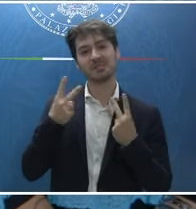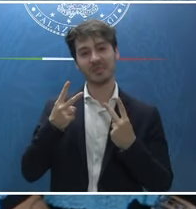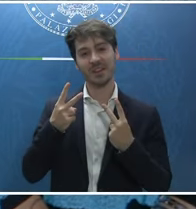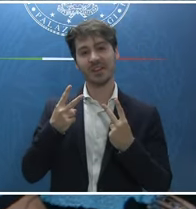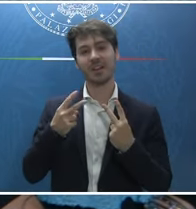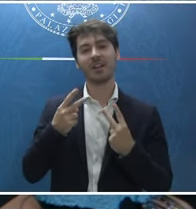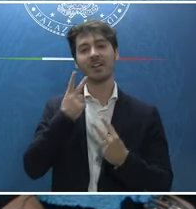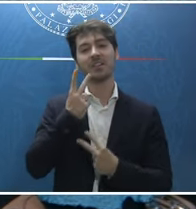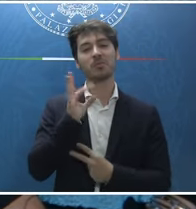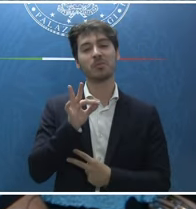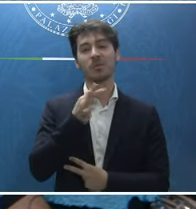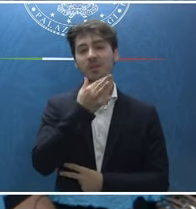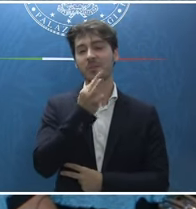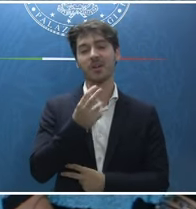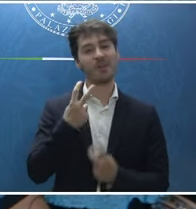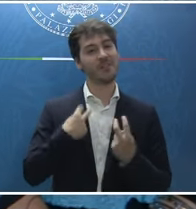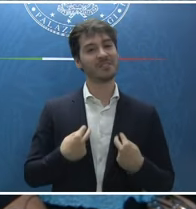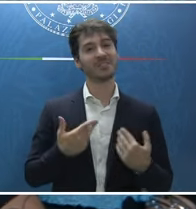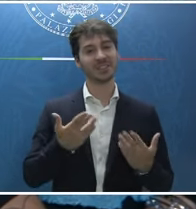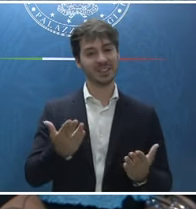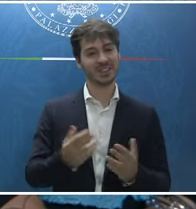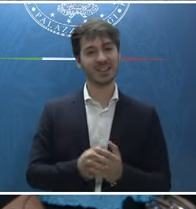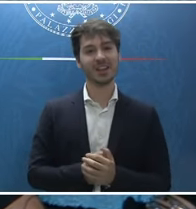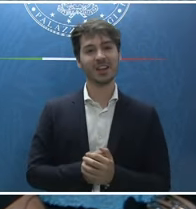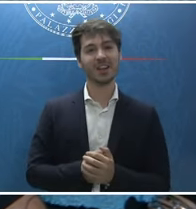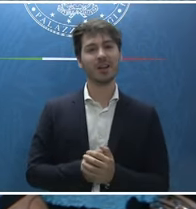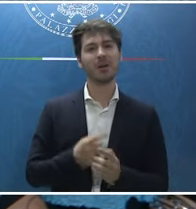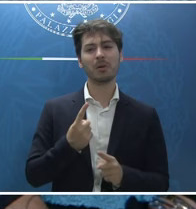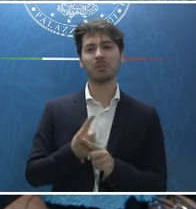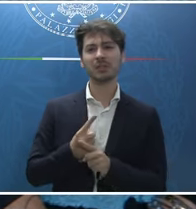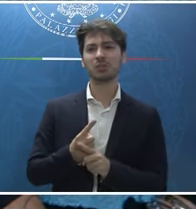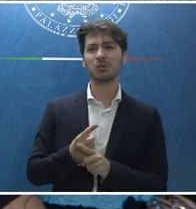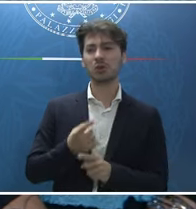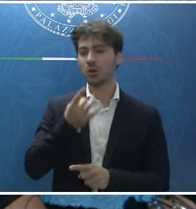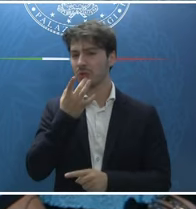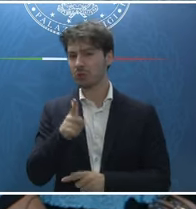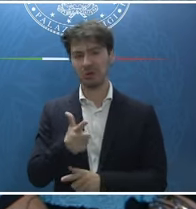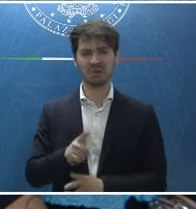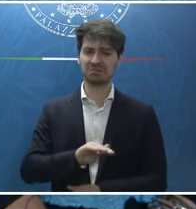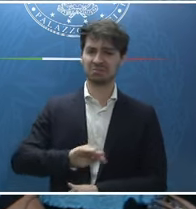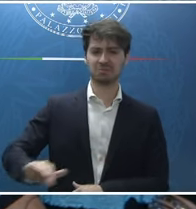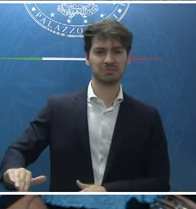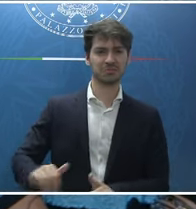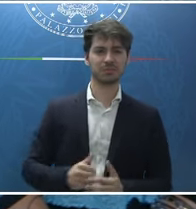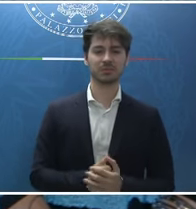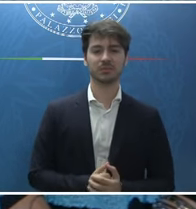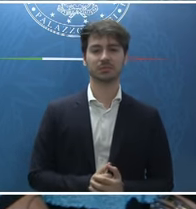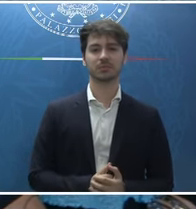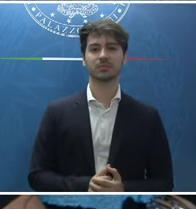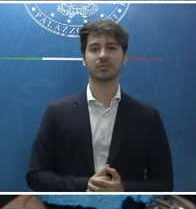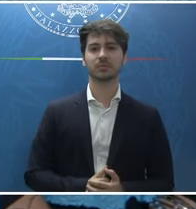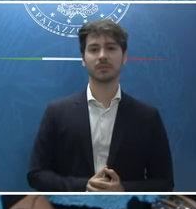bello guardare in faccia la vita senza aver bisogno di sostanze.